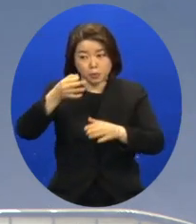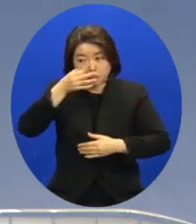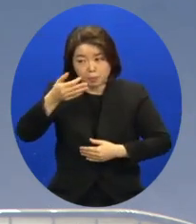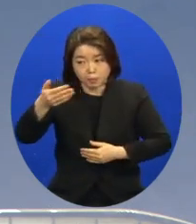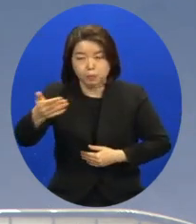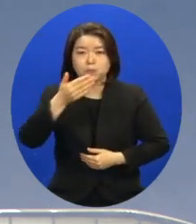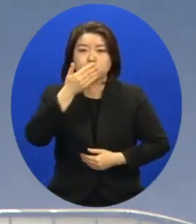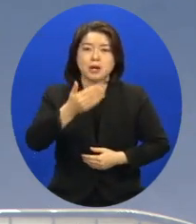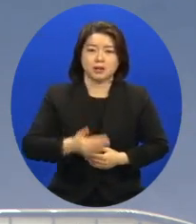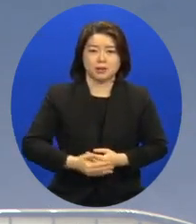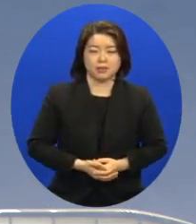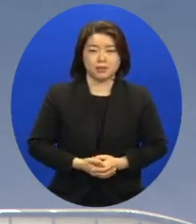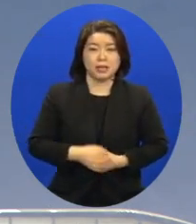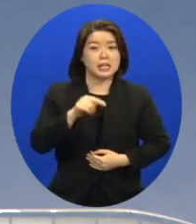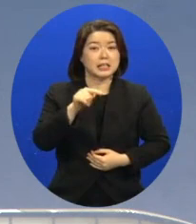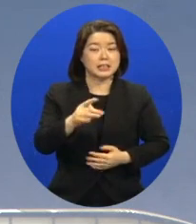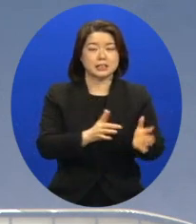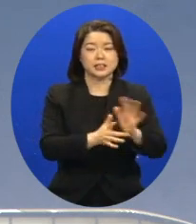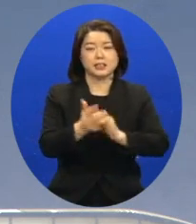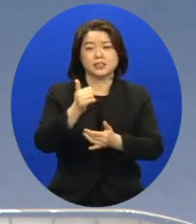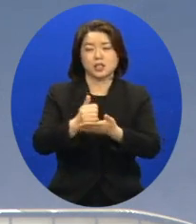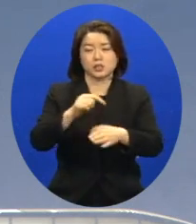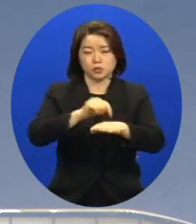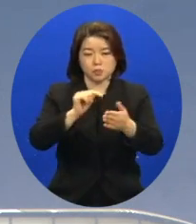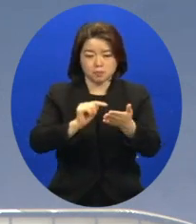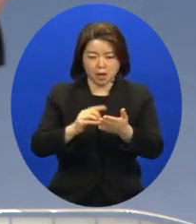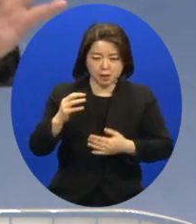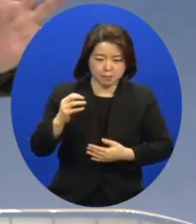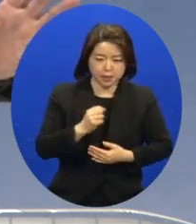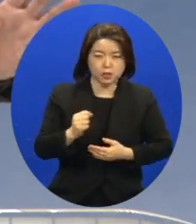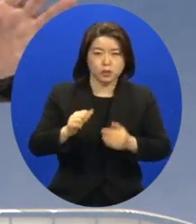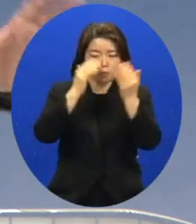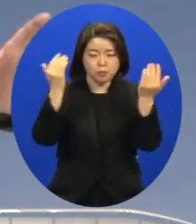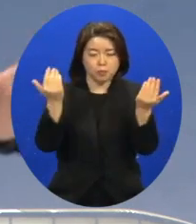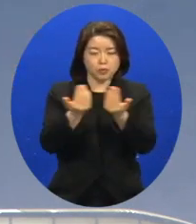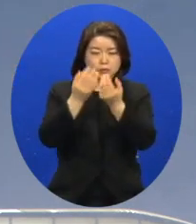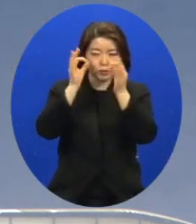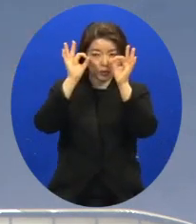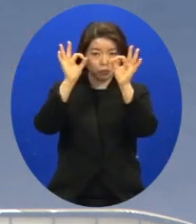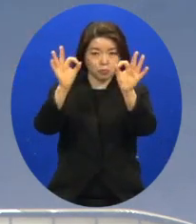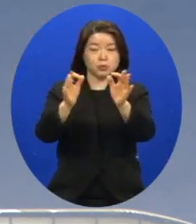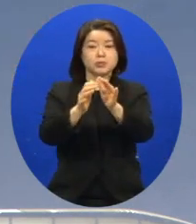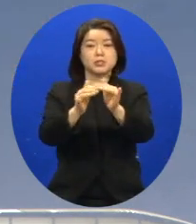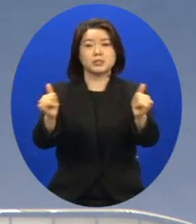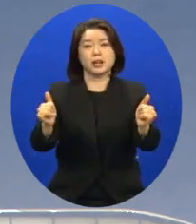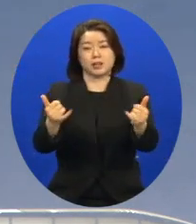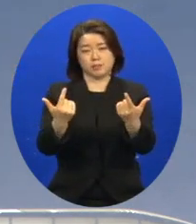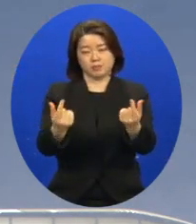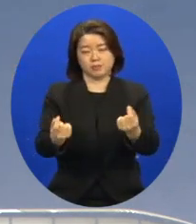것입니다. 그게 예수님의 마음으로 모든 것을 보는 사람이라는 뜻입니다.